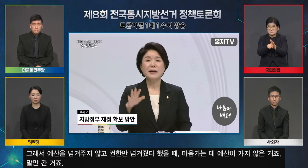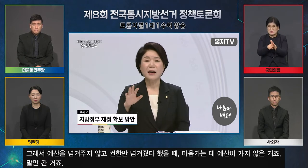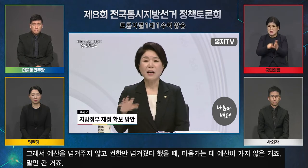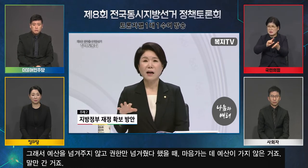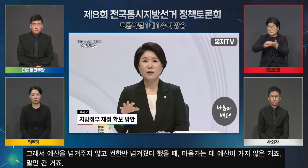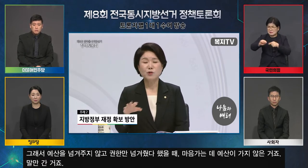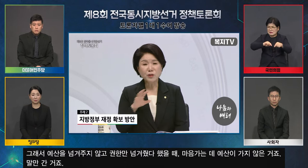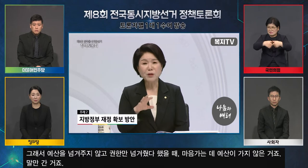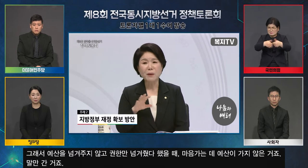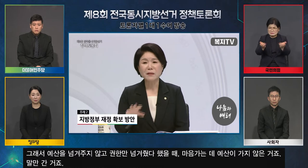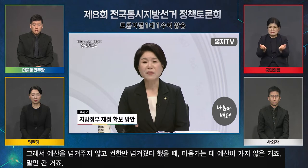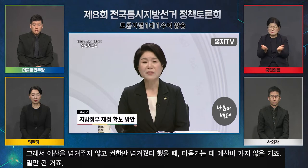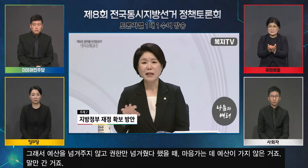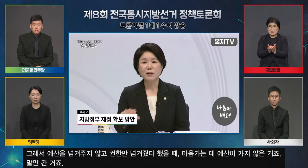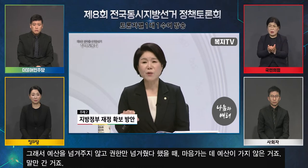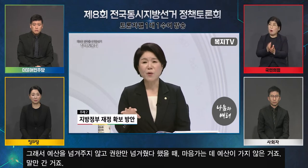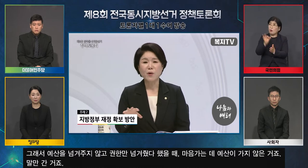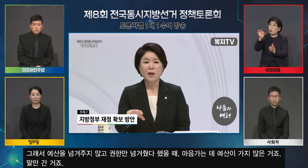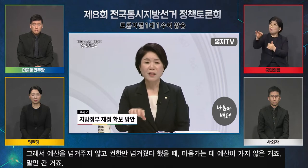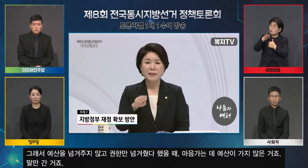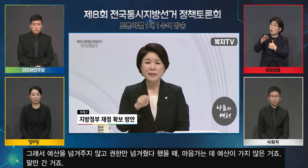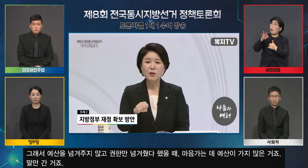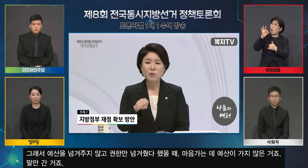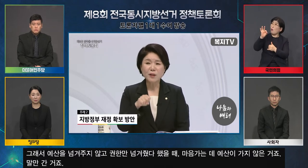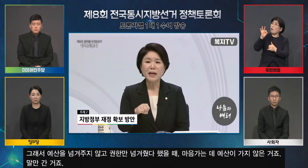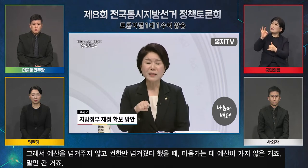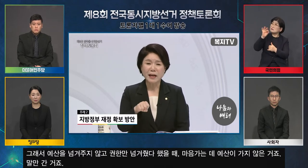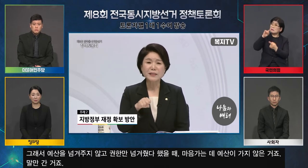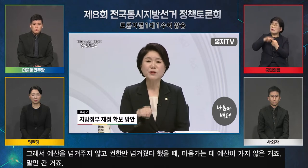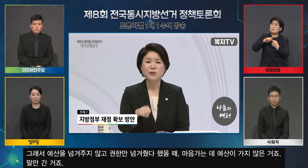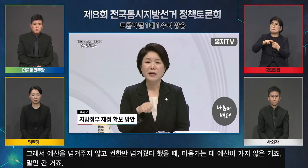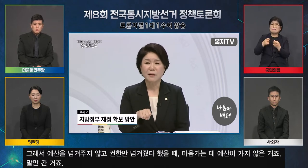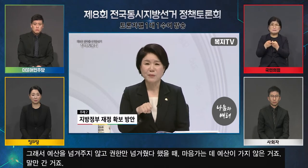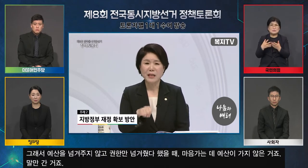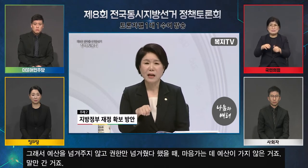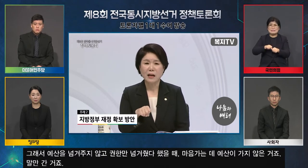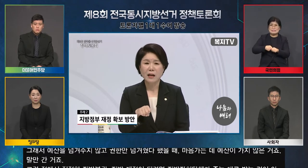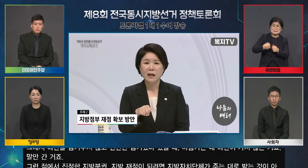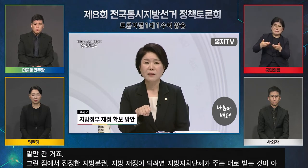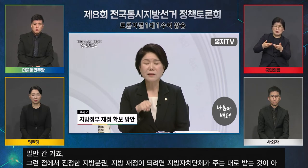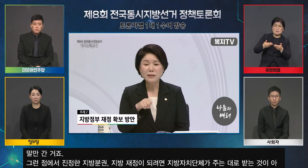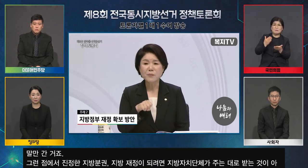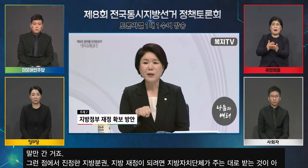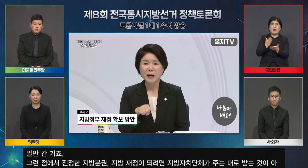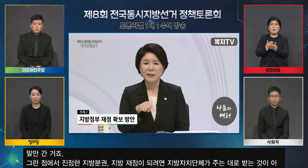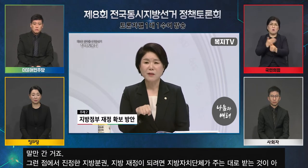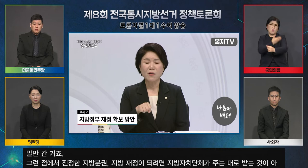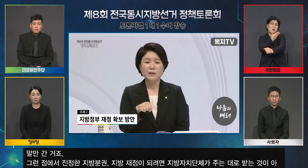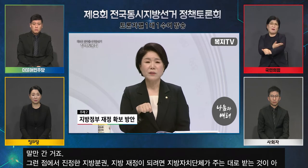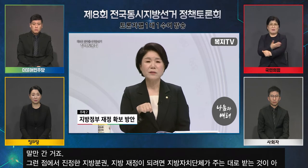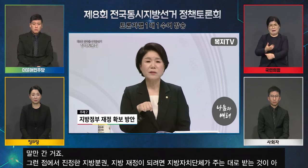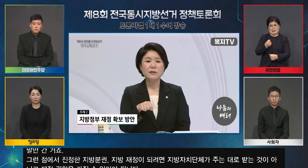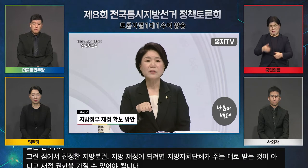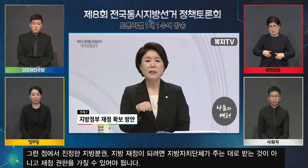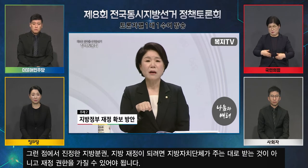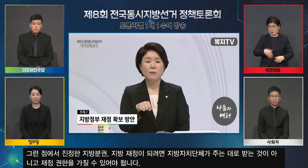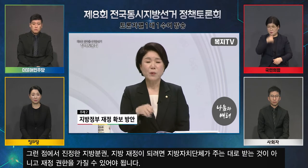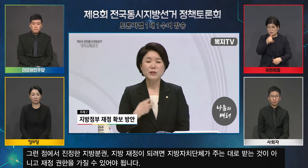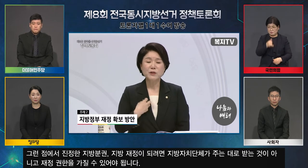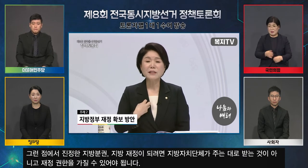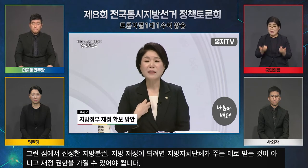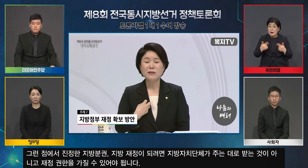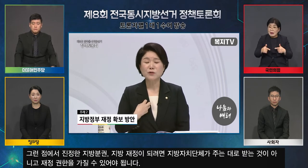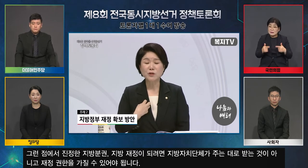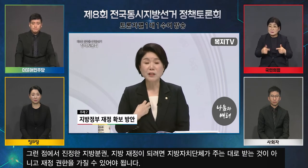지방자치단체가 주는 대로 받는 것이 아니고 재정 권한을 가지 수 있어야 됩니다. 그런 점에 대해서 저는 늘